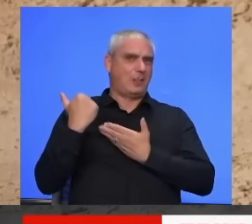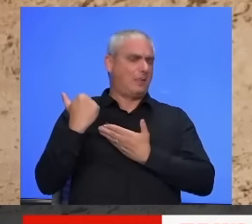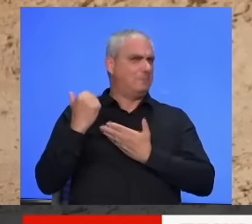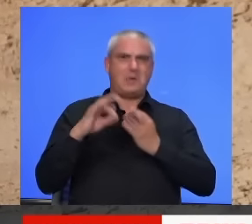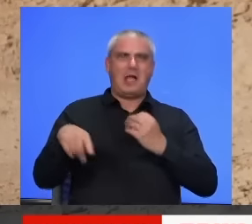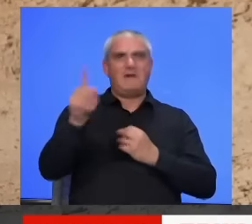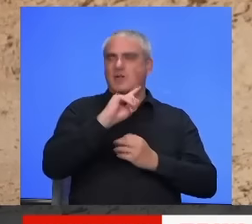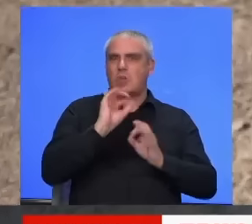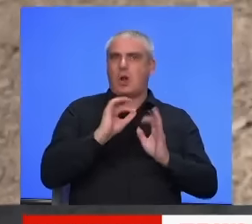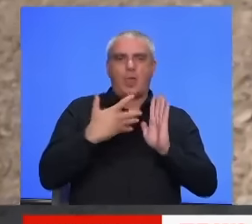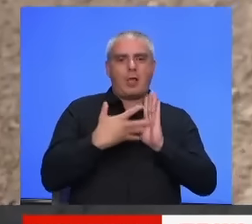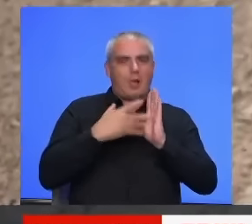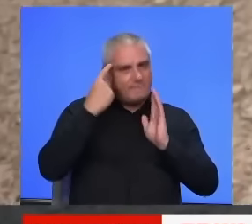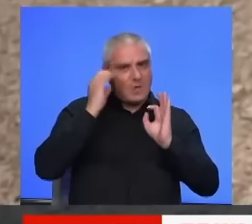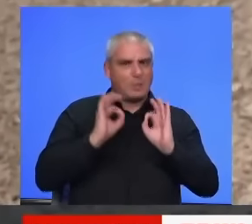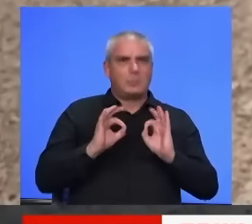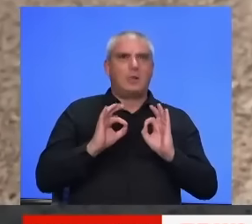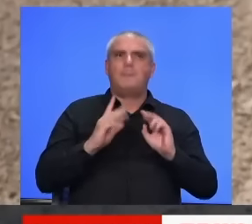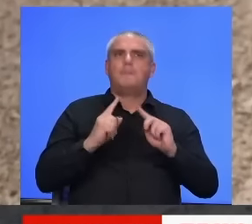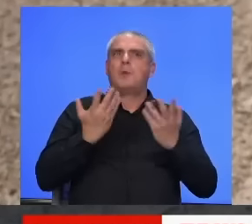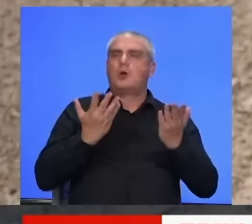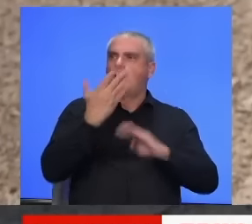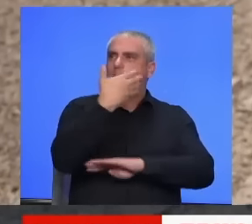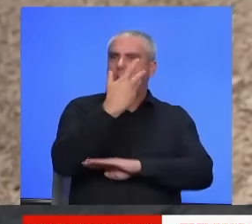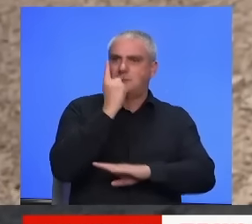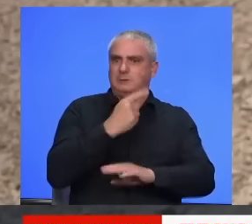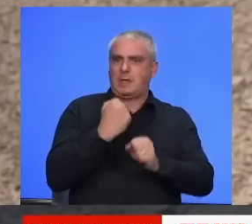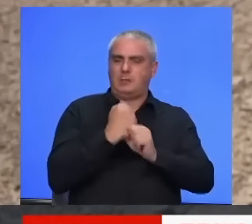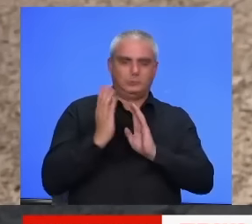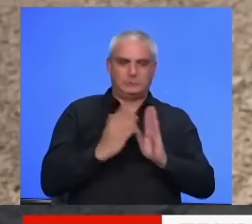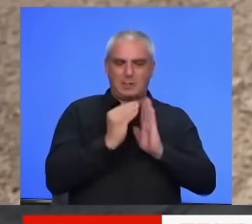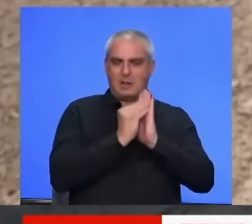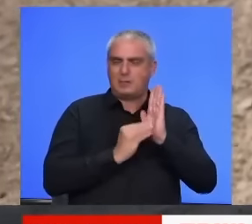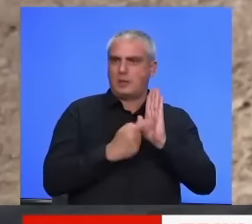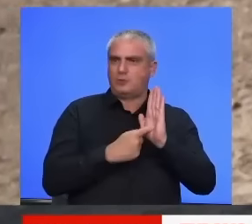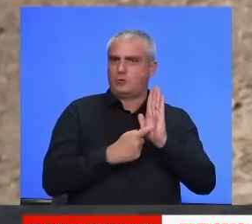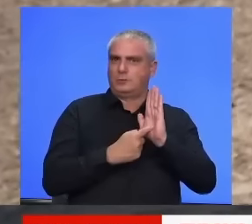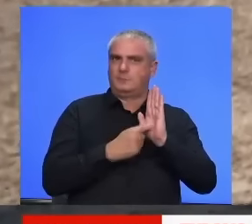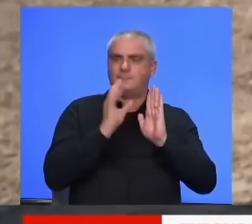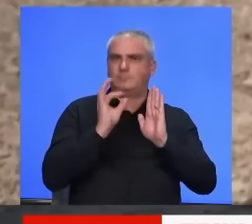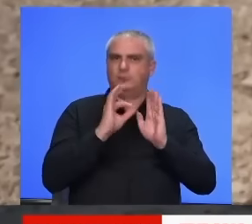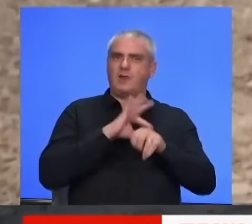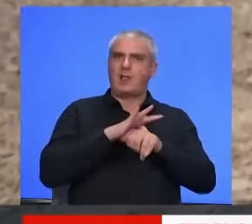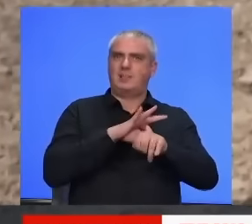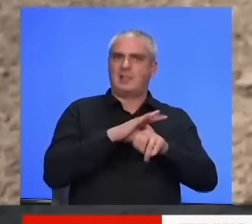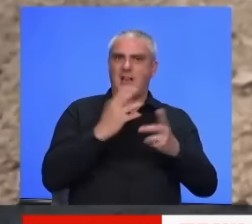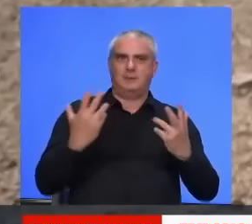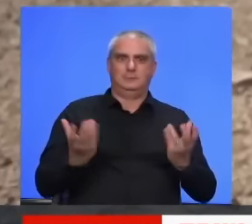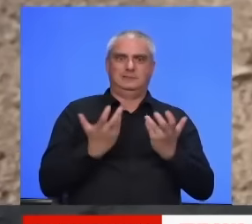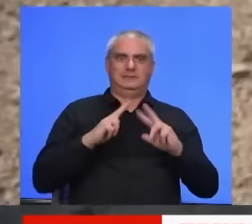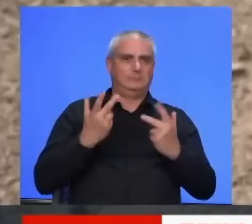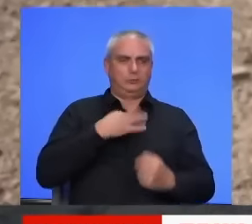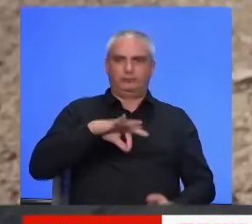לא לגמרי יודע. אז מה קורה פה? המדינה צריכה לעשות סדר בנתונים, גם כדי לנהל את המשאב הציבורי שהוא שייך לך